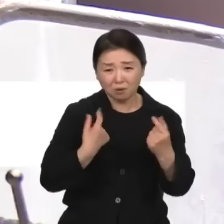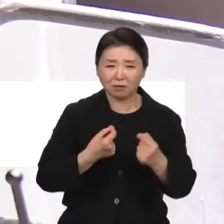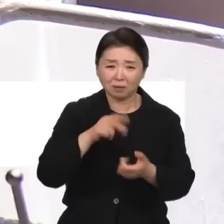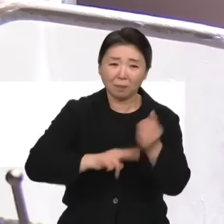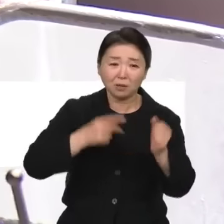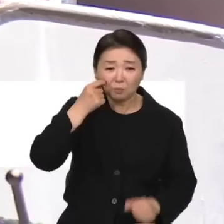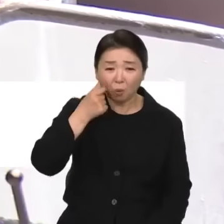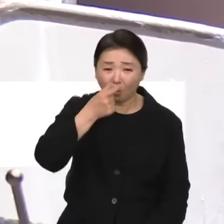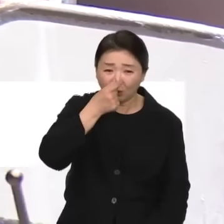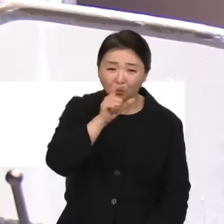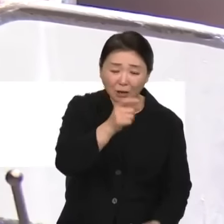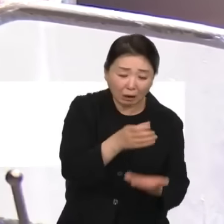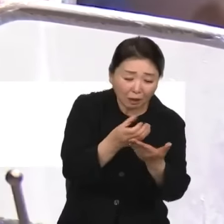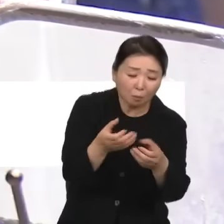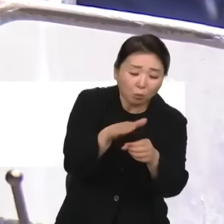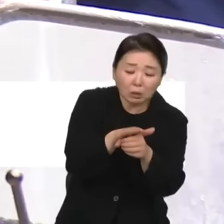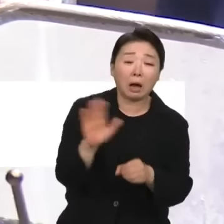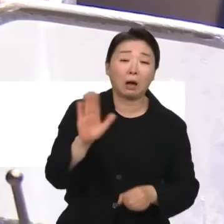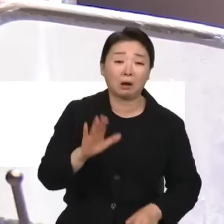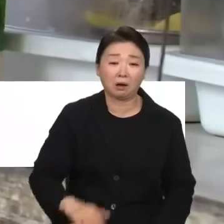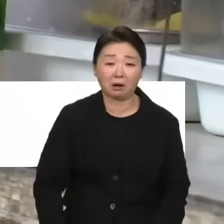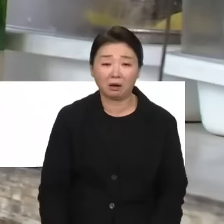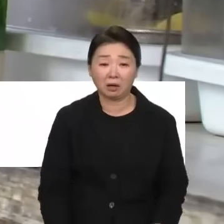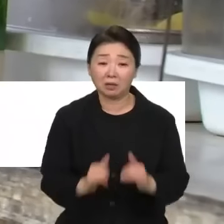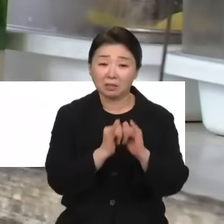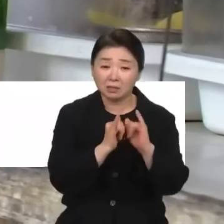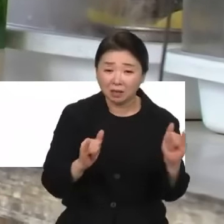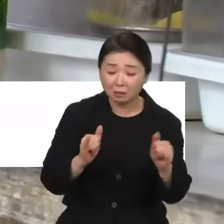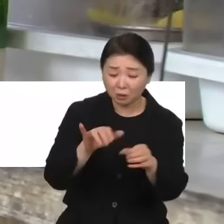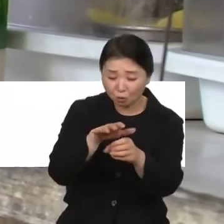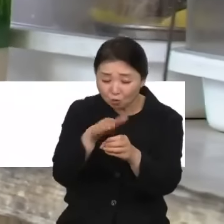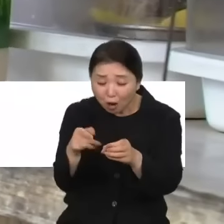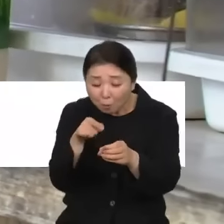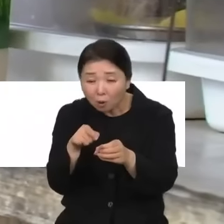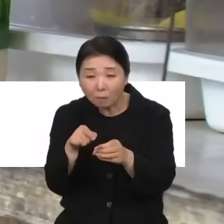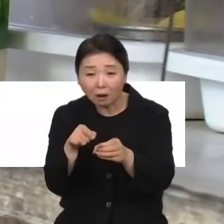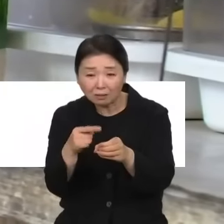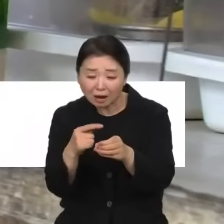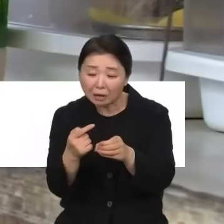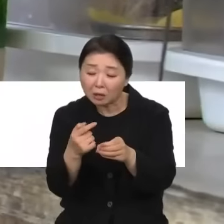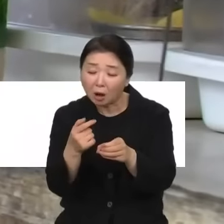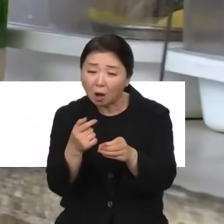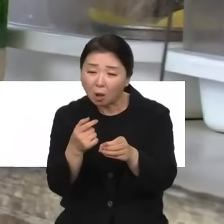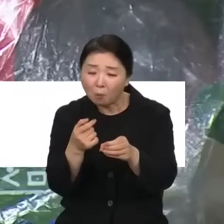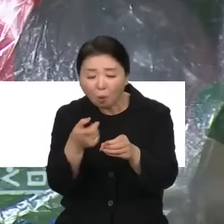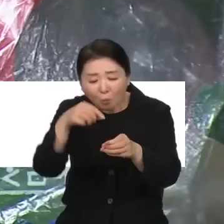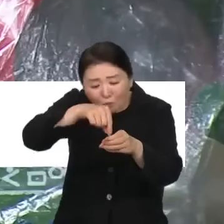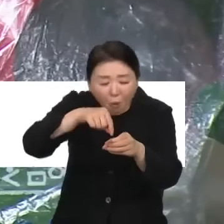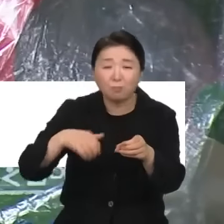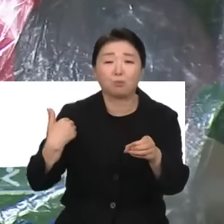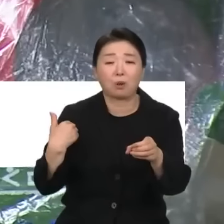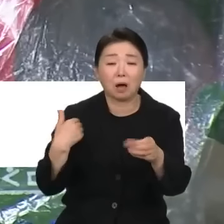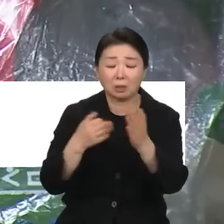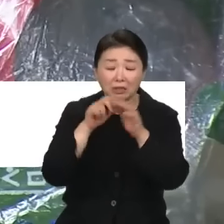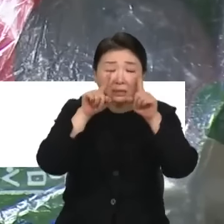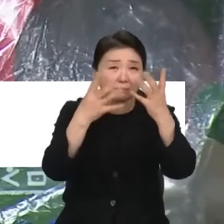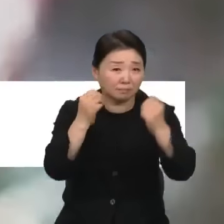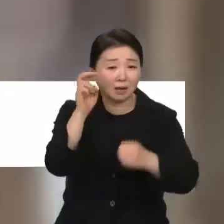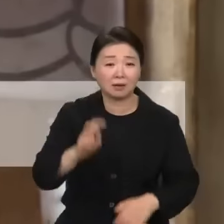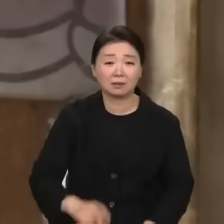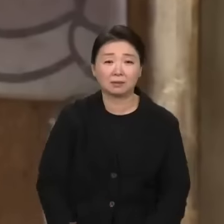잔 이렇게 포장돼서 나오는 게 아니니까. 사람들이 그 뚜껑 한번 열면은 거기 안에다 뭘로 쓸지 모르고 막 되게 의심도 많이 할